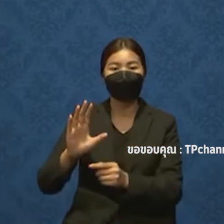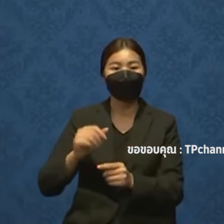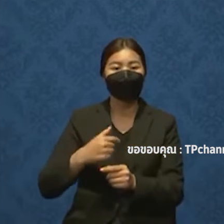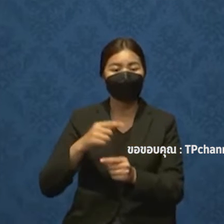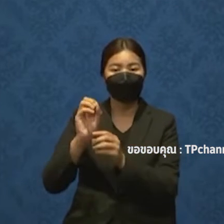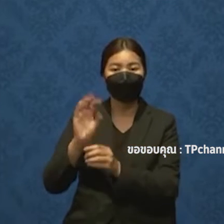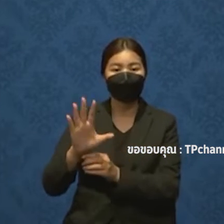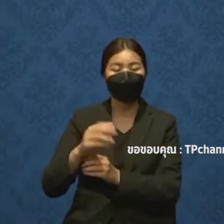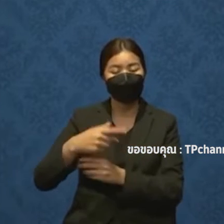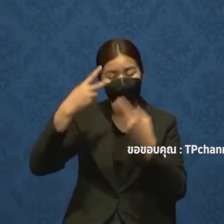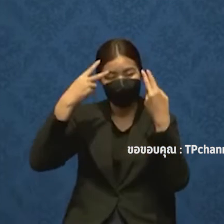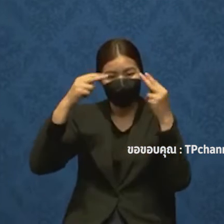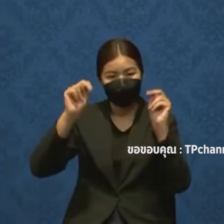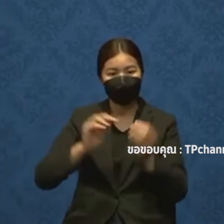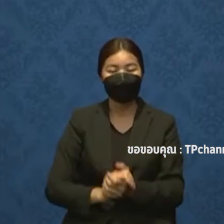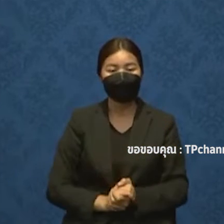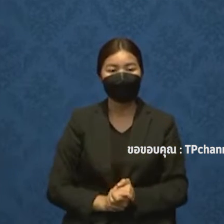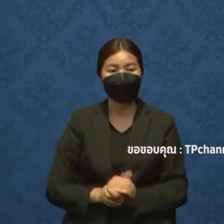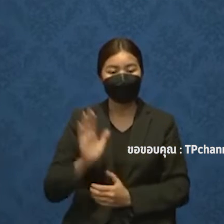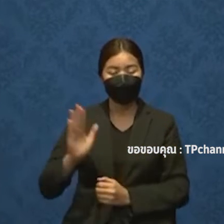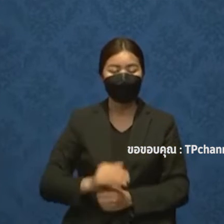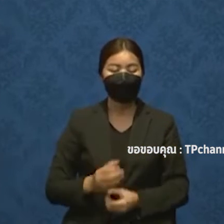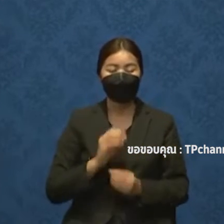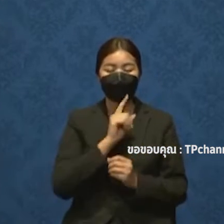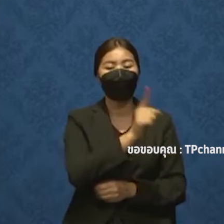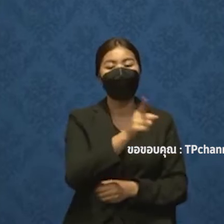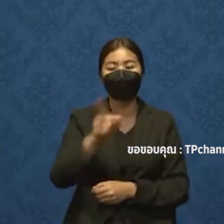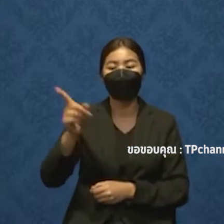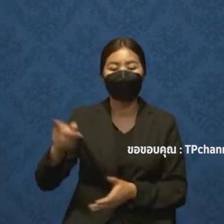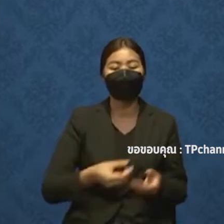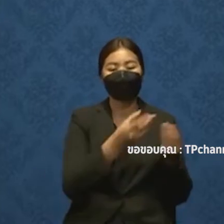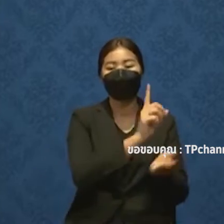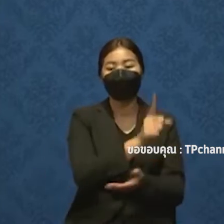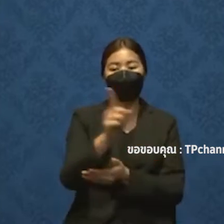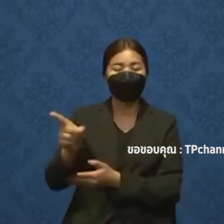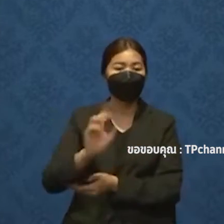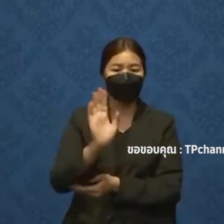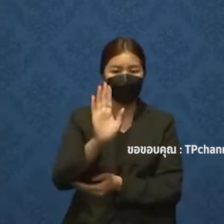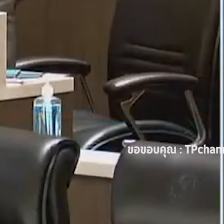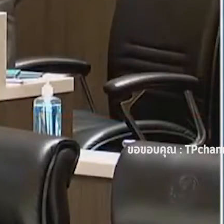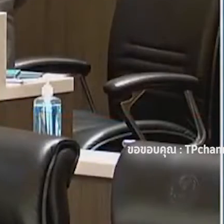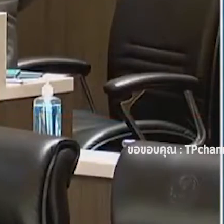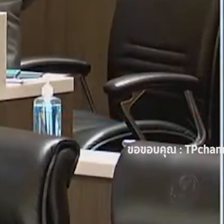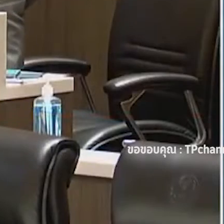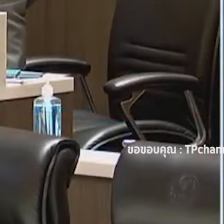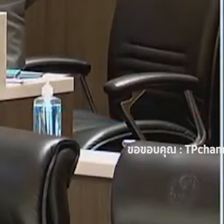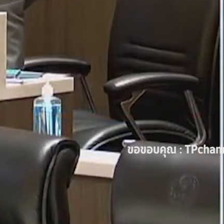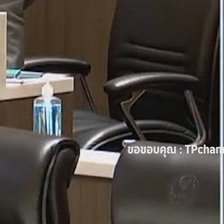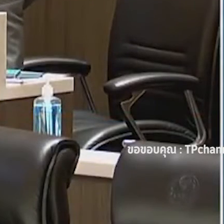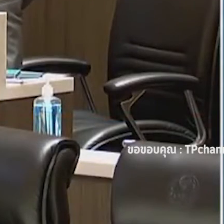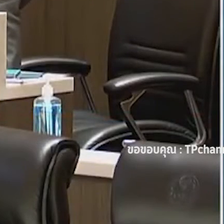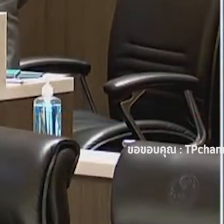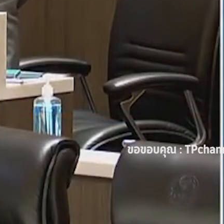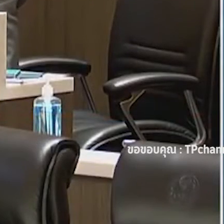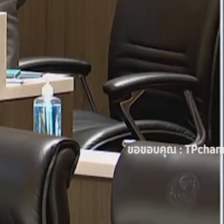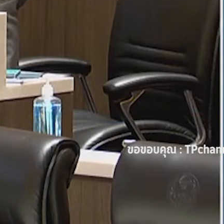รแสดงภาวะอย่างนี้ในการโยนผิดให้คนอื่นแม้กระทั่งหน้าที่ฝ่ายนิติบัญญัติท่านยังล่วงเกินเลยไม่เ